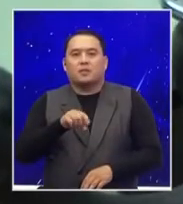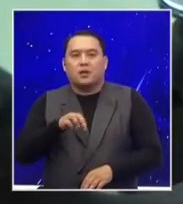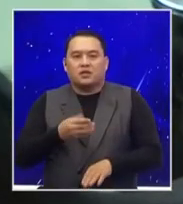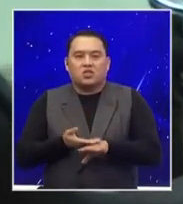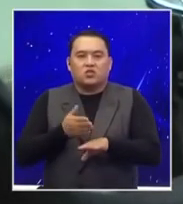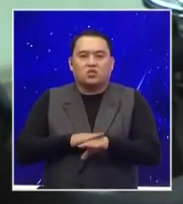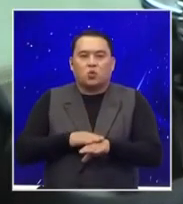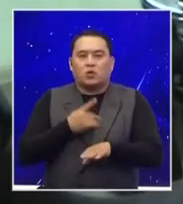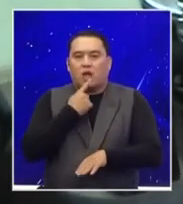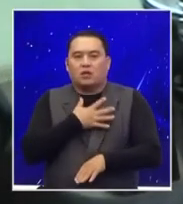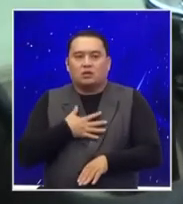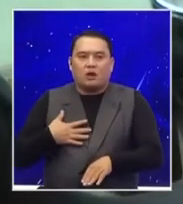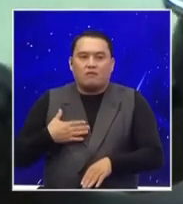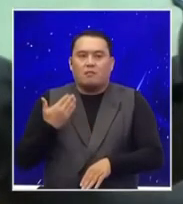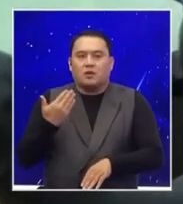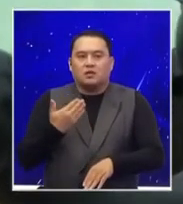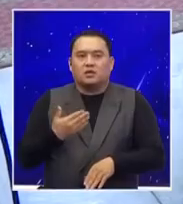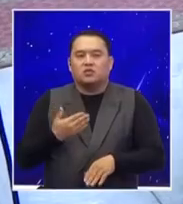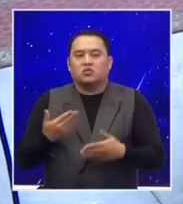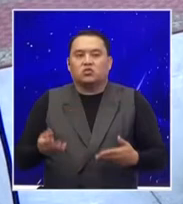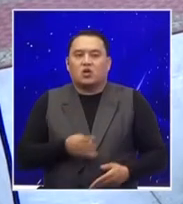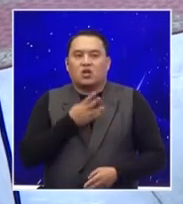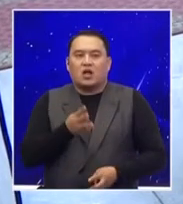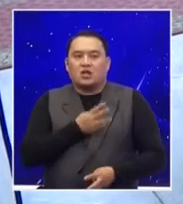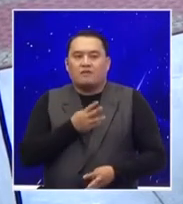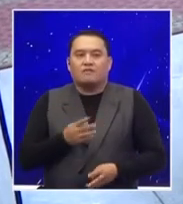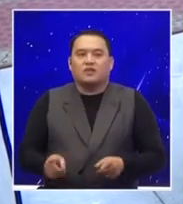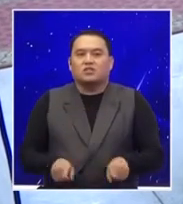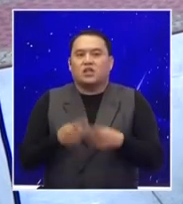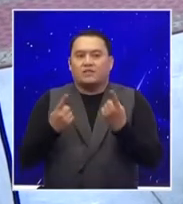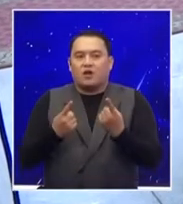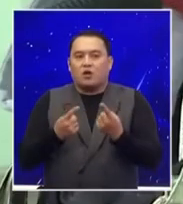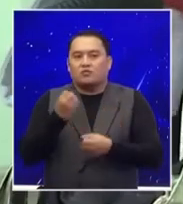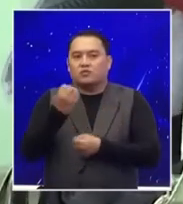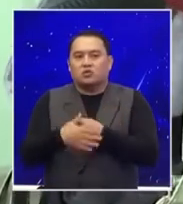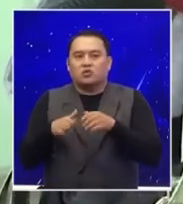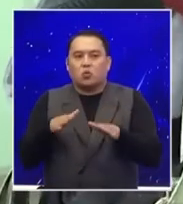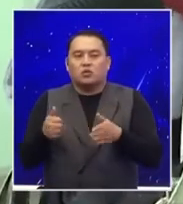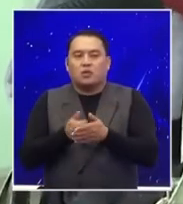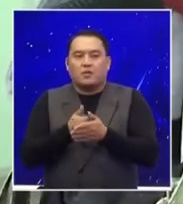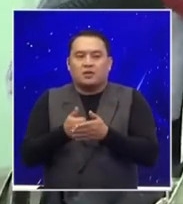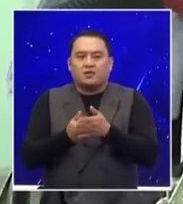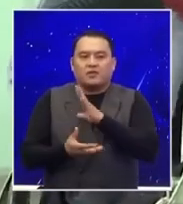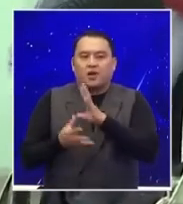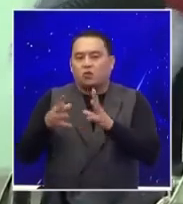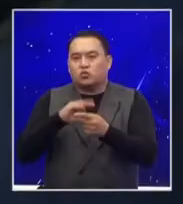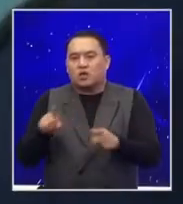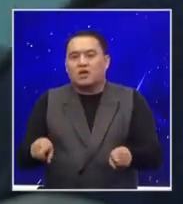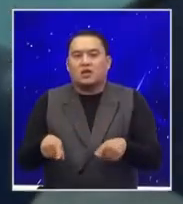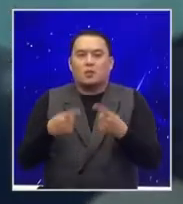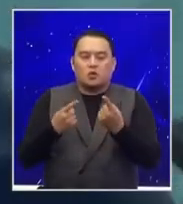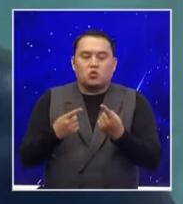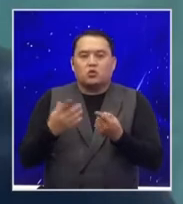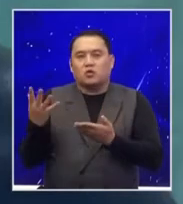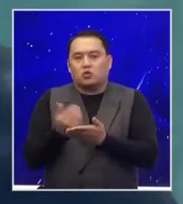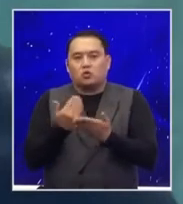Тяжелая травма привела его к инвалидности, но не лишила желания восстановиться. В центре «АСАР» он не только добился значительных результатов в реабилитации, но и